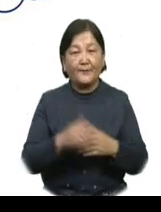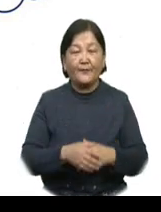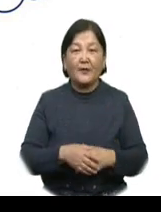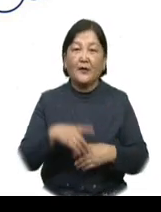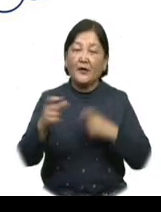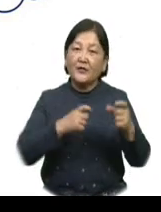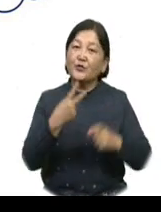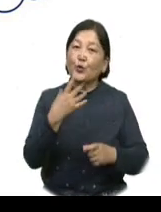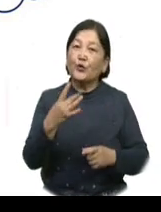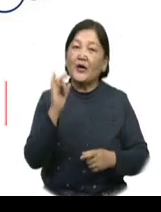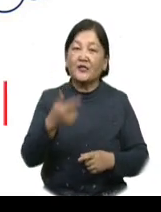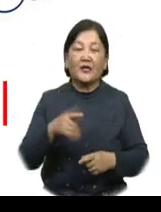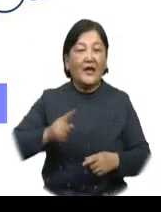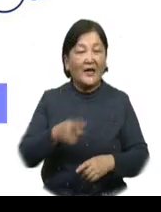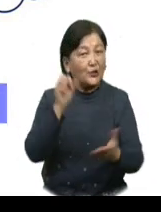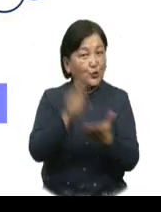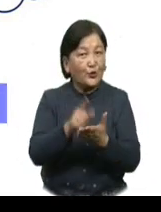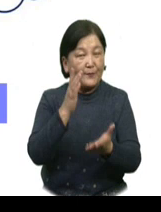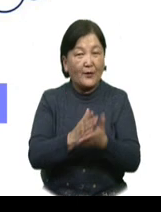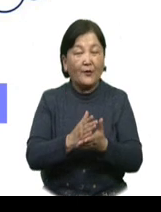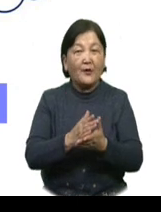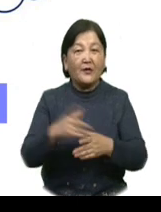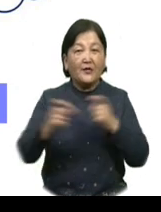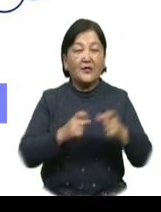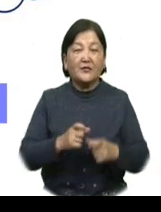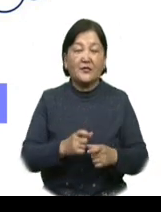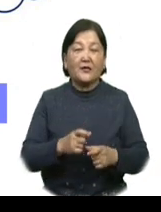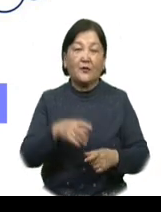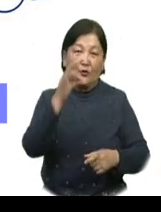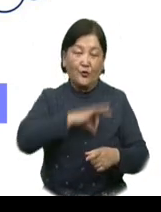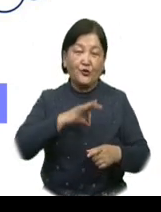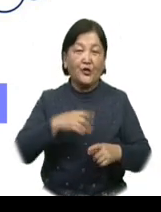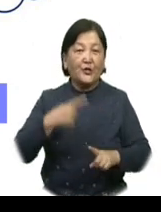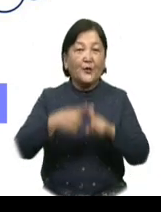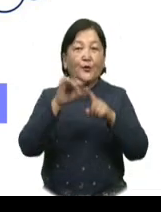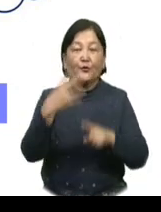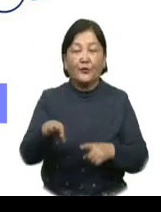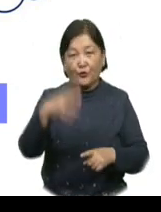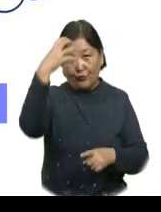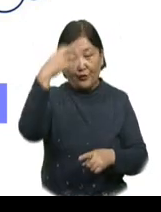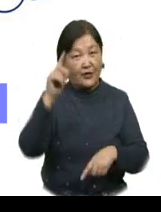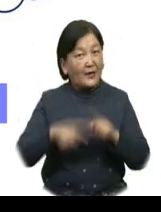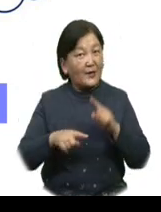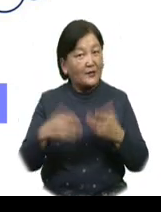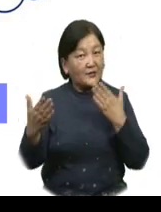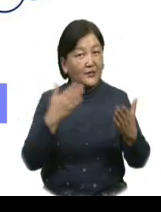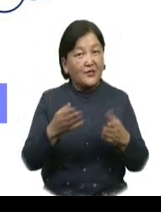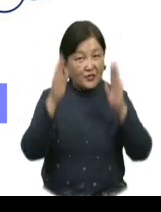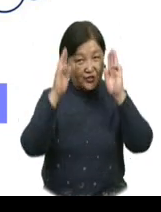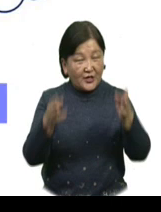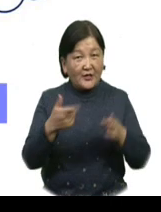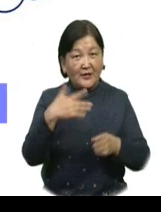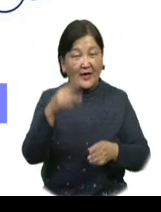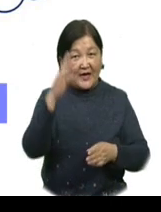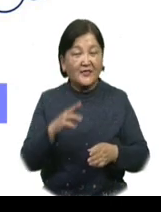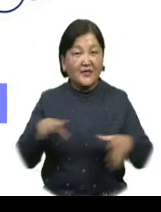чухал байдгийг, за эдийн засгийн үр ашигийг нэмэгдүүлэхэд юу хийх боломжтой вэ? За төрийн эдийн засгийн үр дагаврыг эргэцүүлж шийдэл гаргах